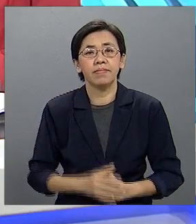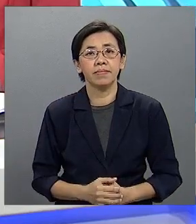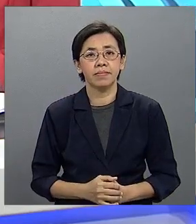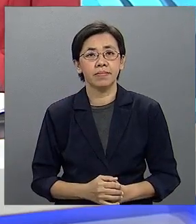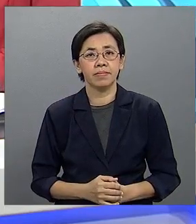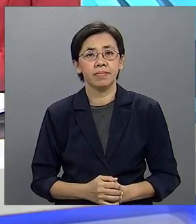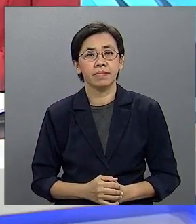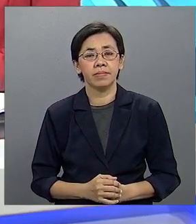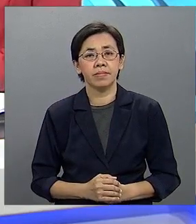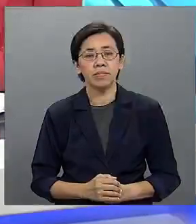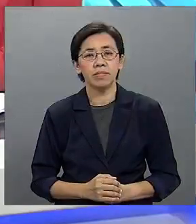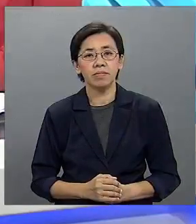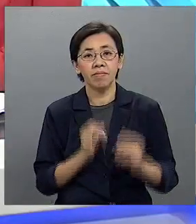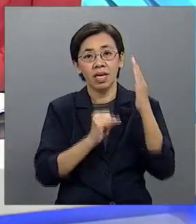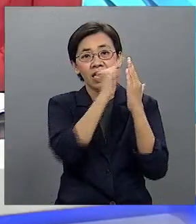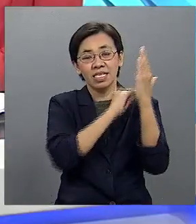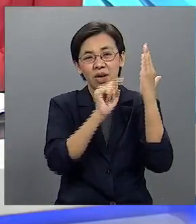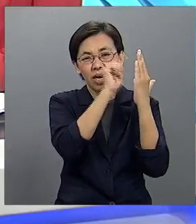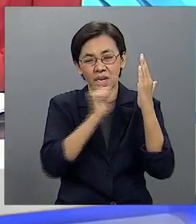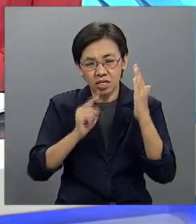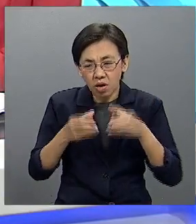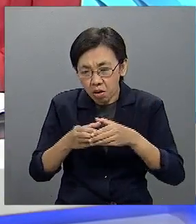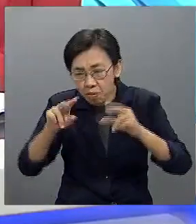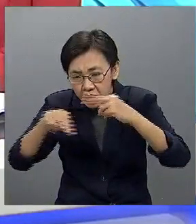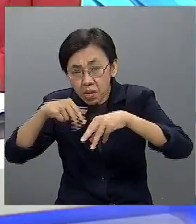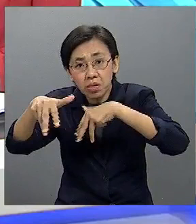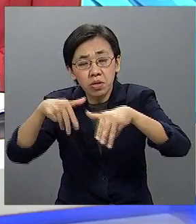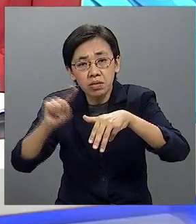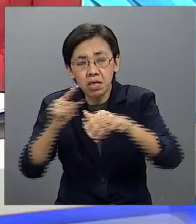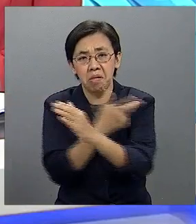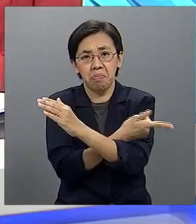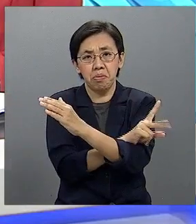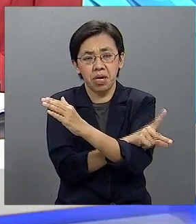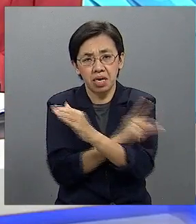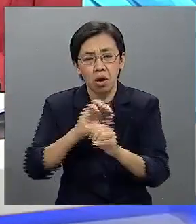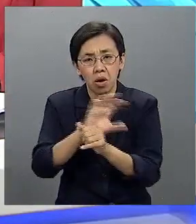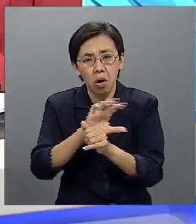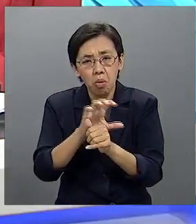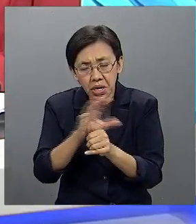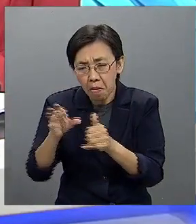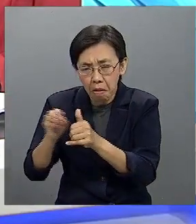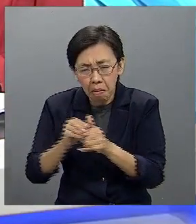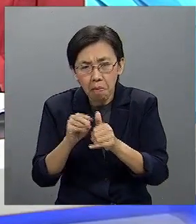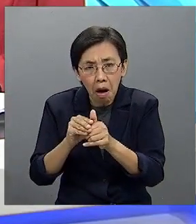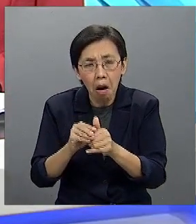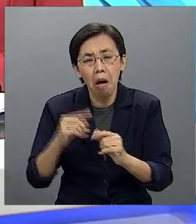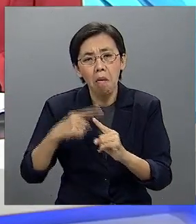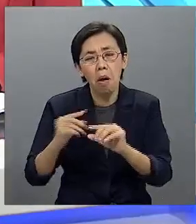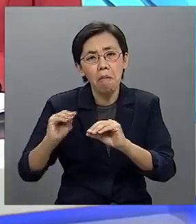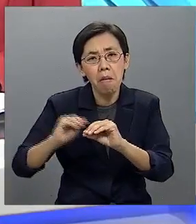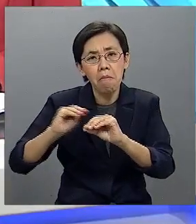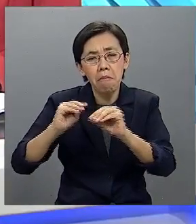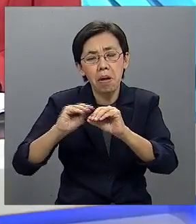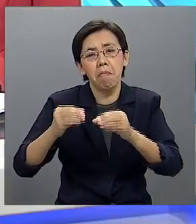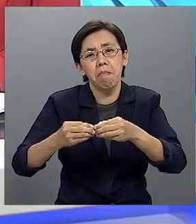ส่วนจังหวัดที่ต้องมีการเร่งตรวจเชิงรุกในขณะนี้ก็คือที่ภูเก็ตนะคะเพราะว่าจำนวนผู้ติดเชื้อโควิด-19 ในขณะนี้ค่ะเพิ่มขึ้นอย่างต่อเนื่องทำให้ทางจังหวั